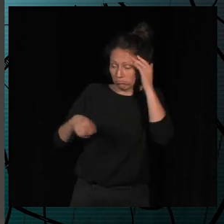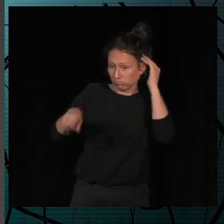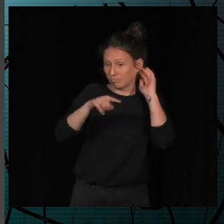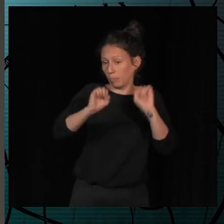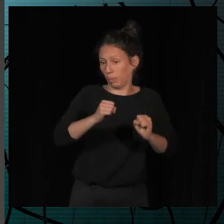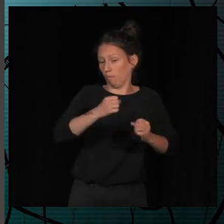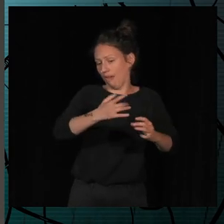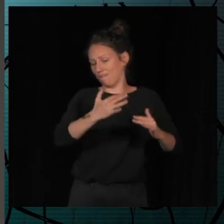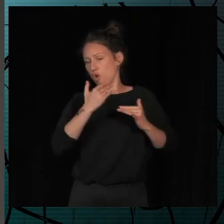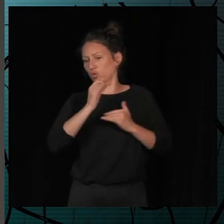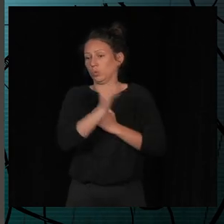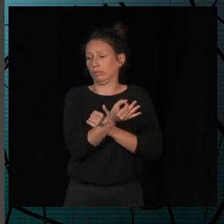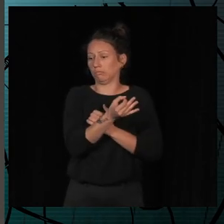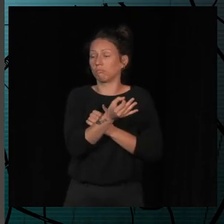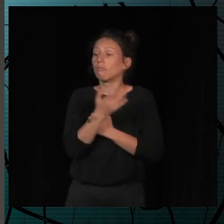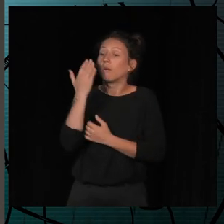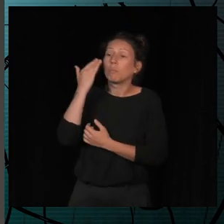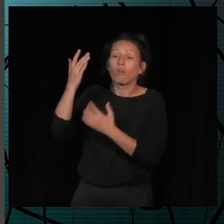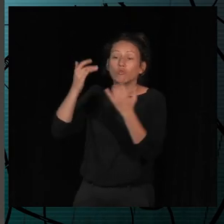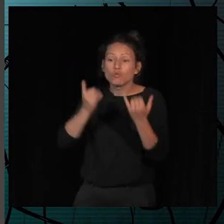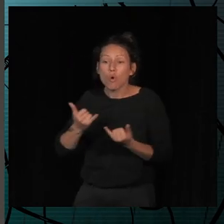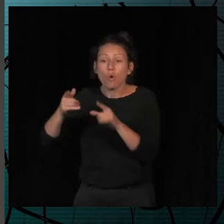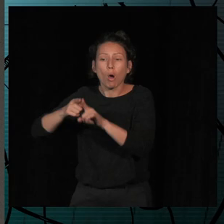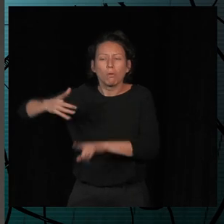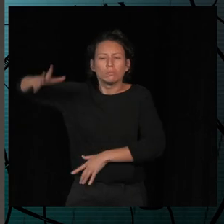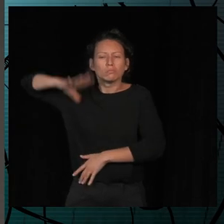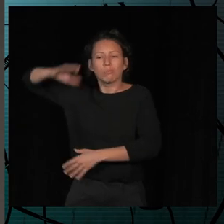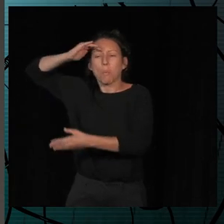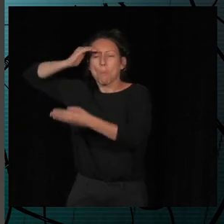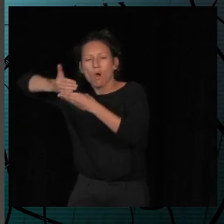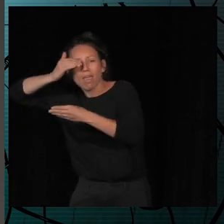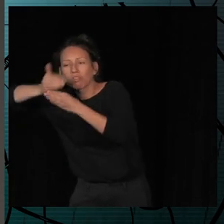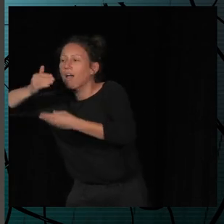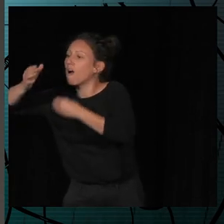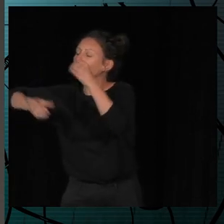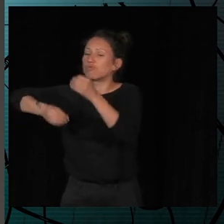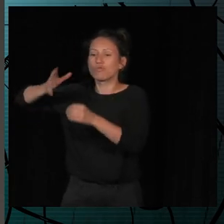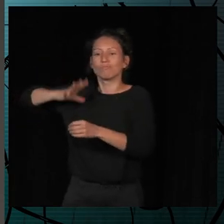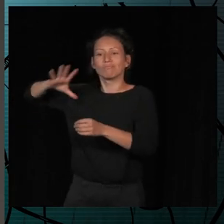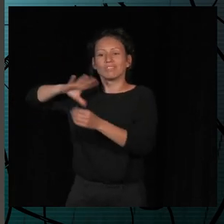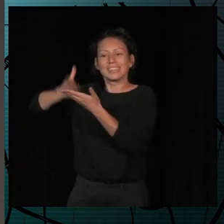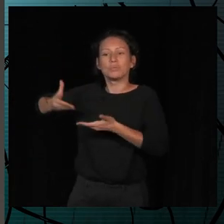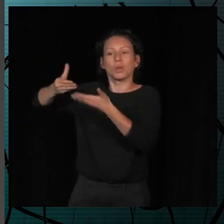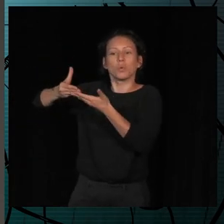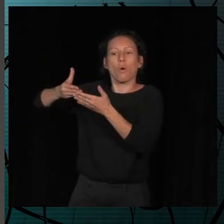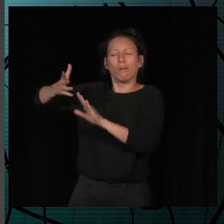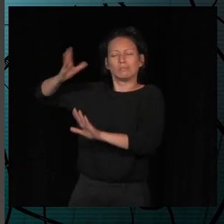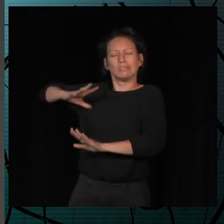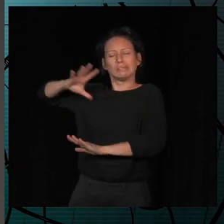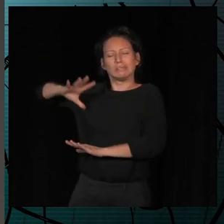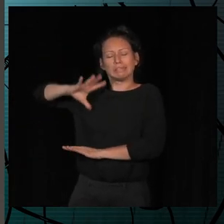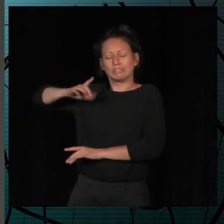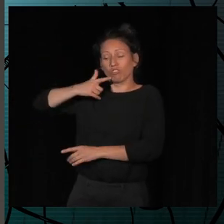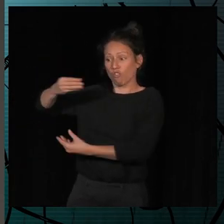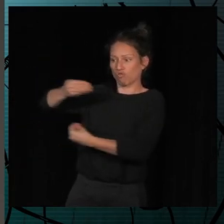l'époque romaine un jeu héroïque Fantasie un jeu de science-fiction et ben l'ffet de contextualisation ne joue pas et je vais vous